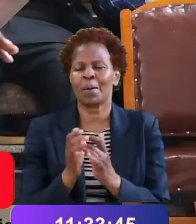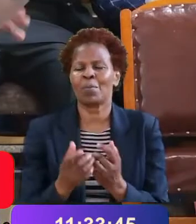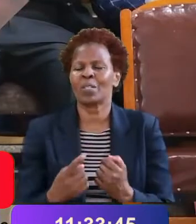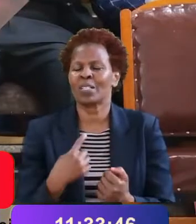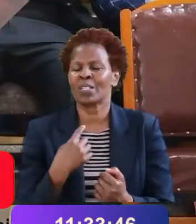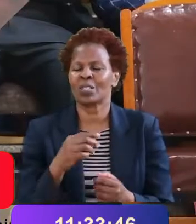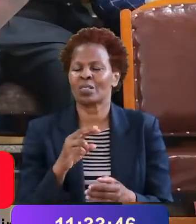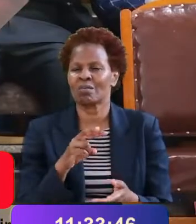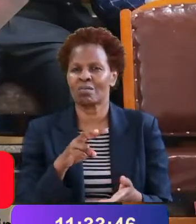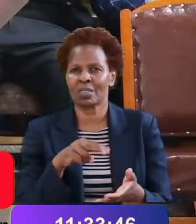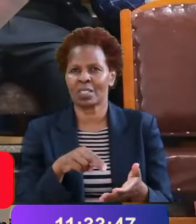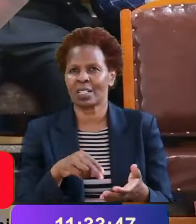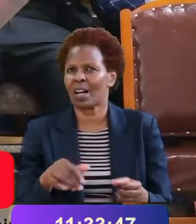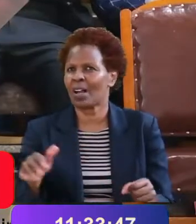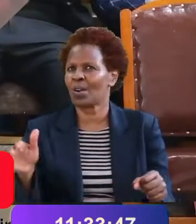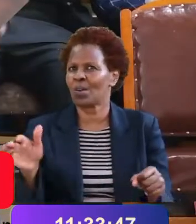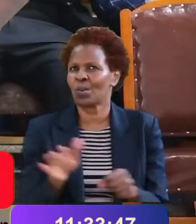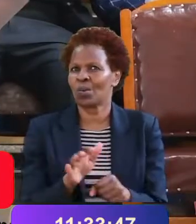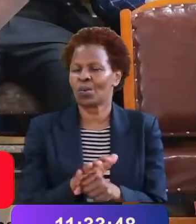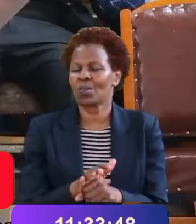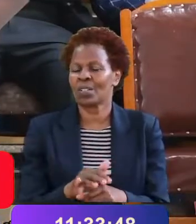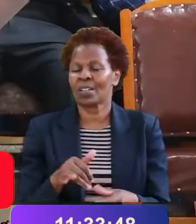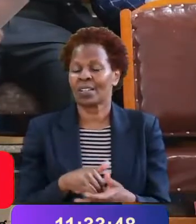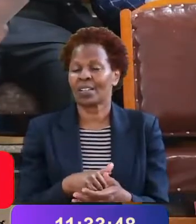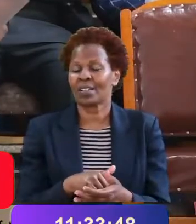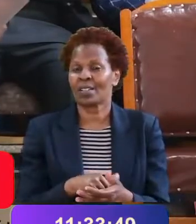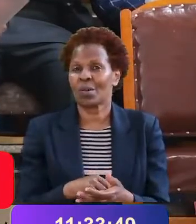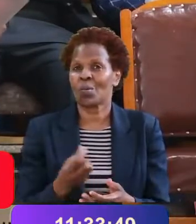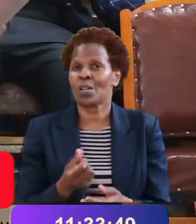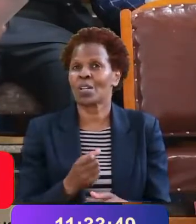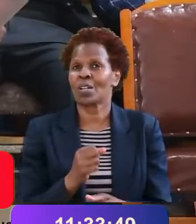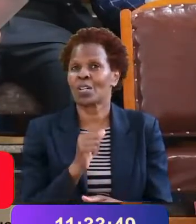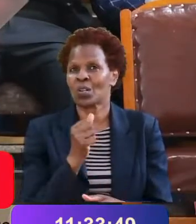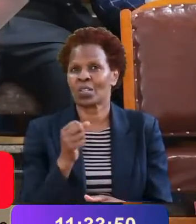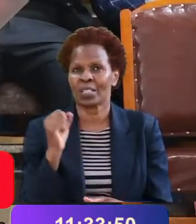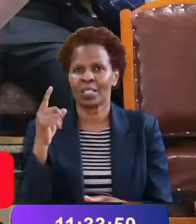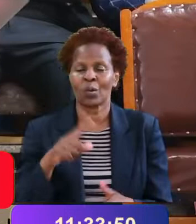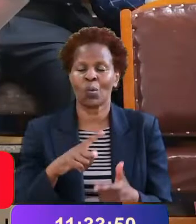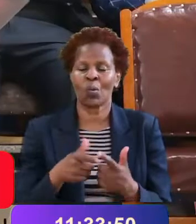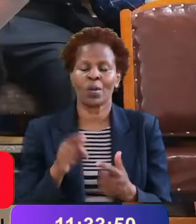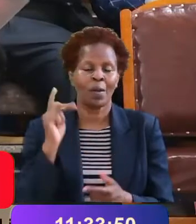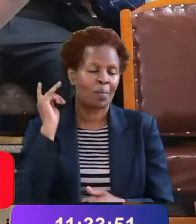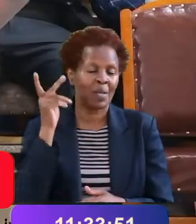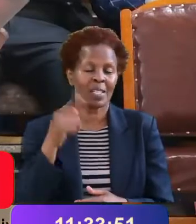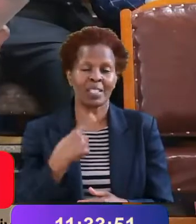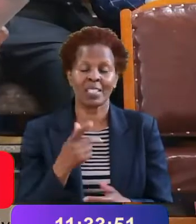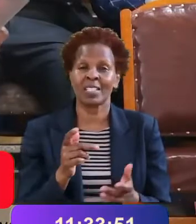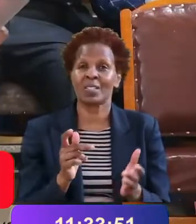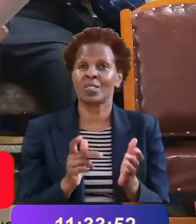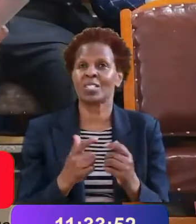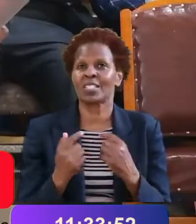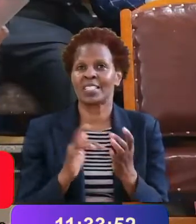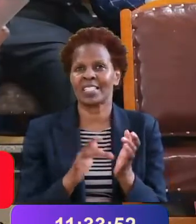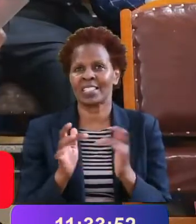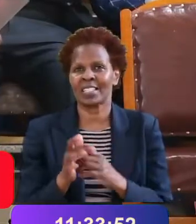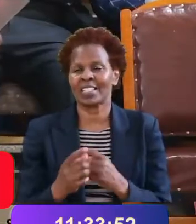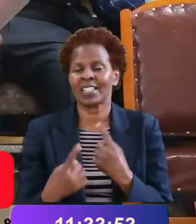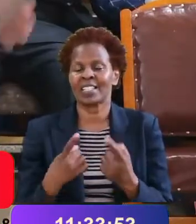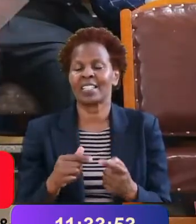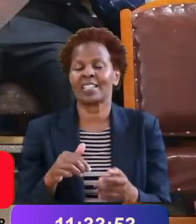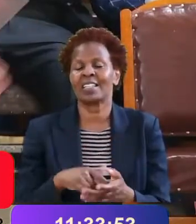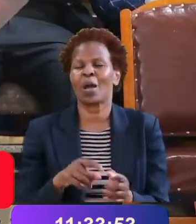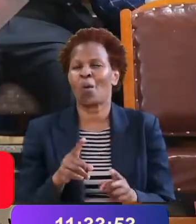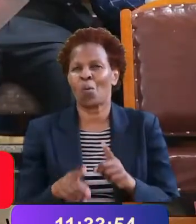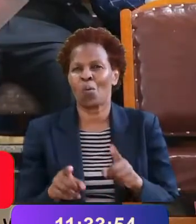sana ambayo hayaku make sense. Wakati Peter aliambia Yesu, kama ni wewe niambie nitembee kwa maji,